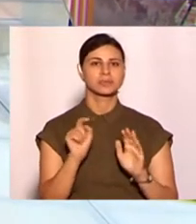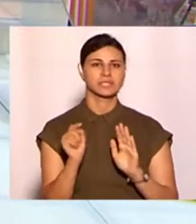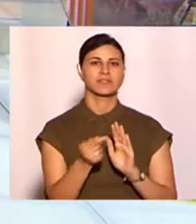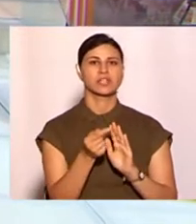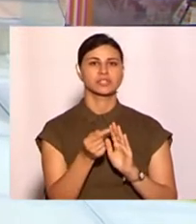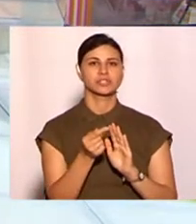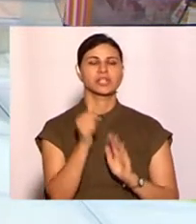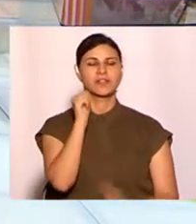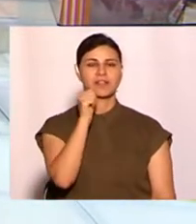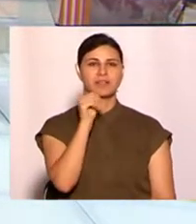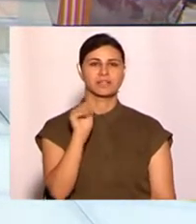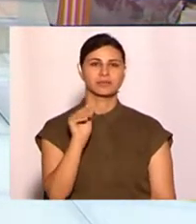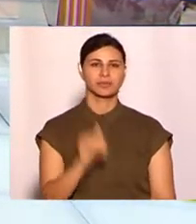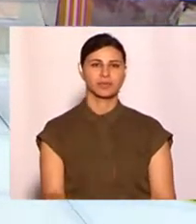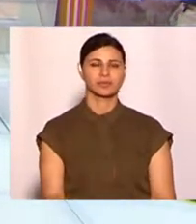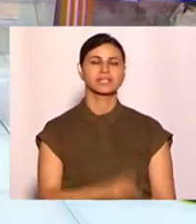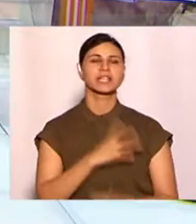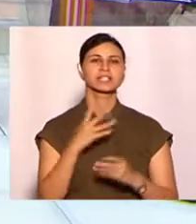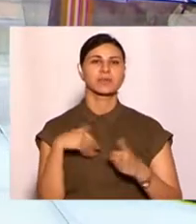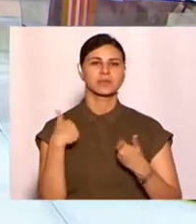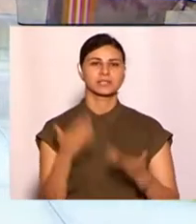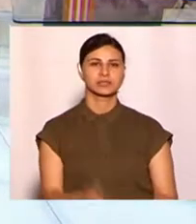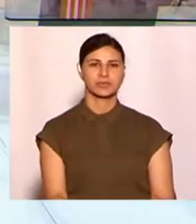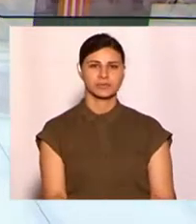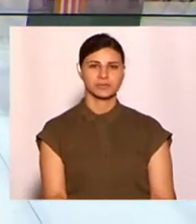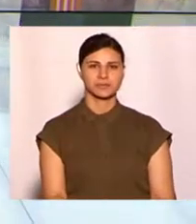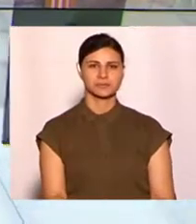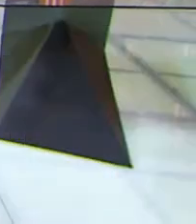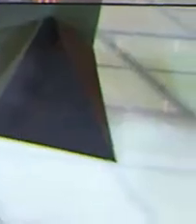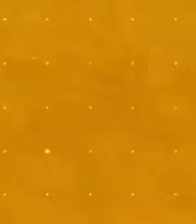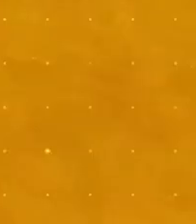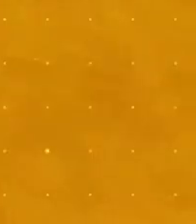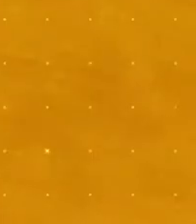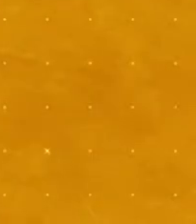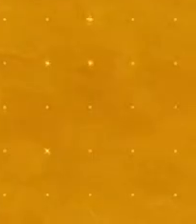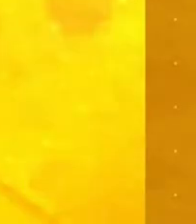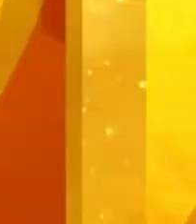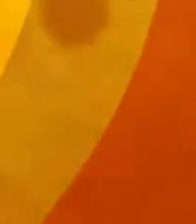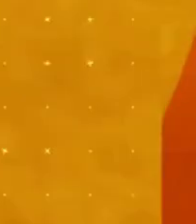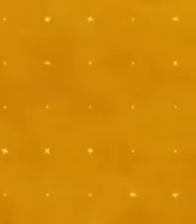ხვალამდე გემშვიდობებით, ნახვამდის დღე, გრძელობას გისურვებთ.